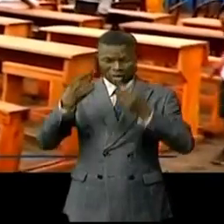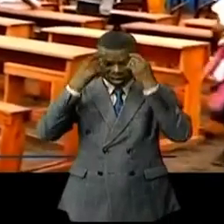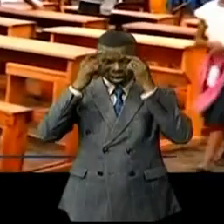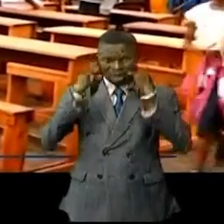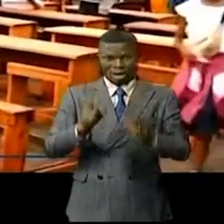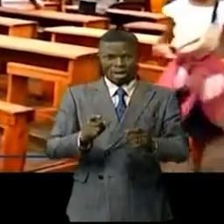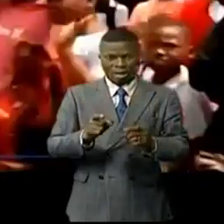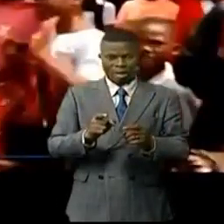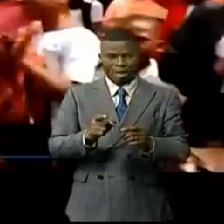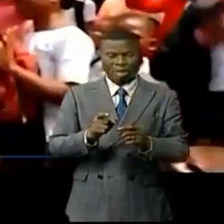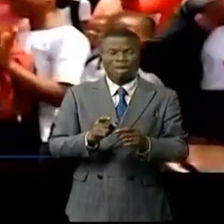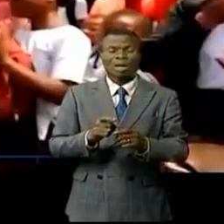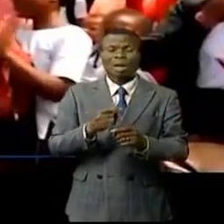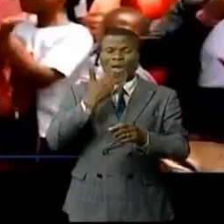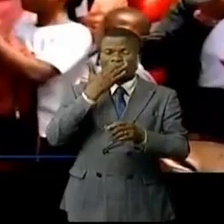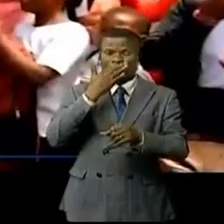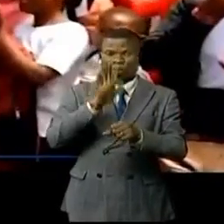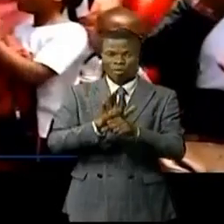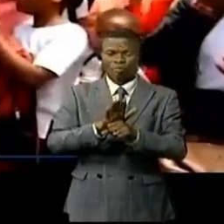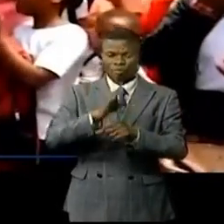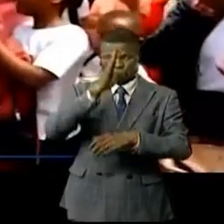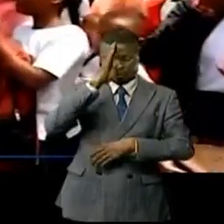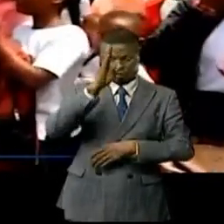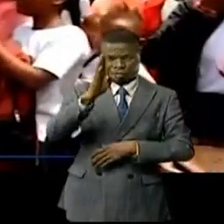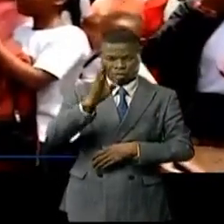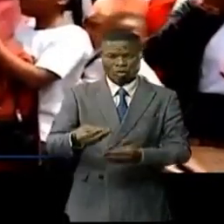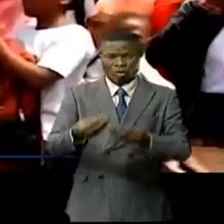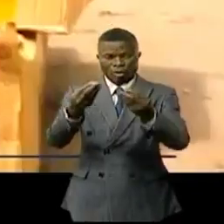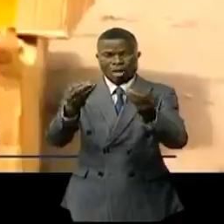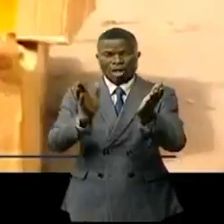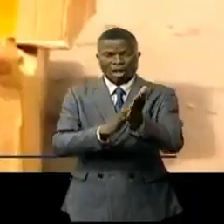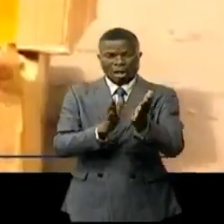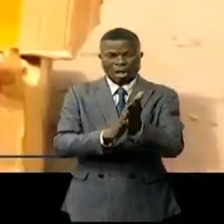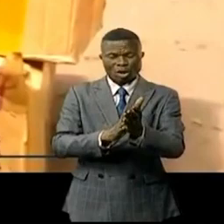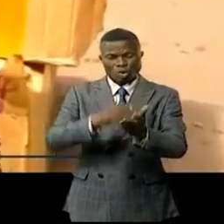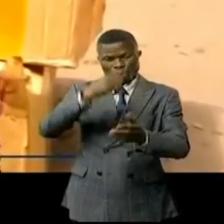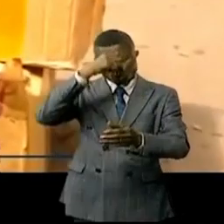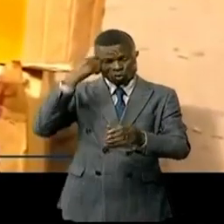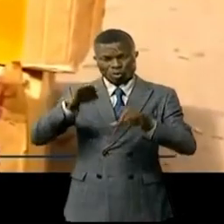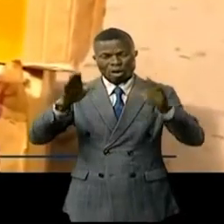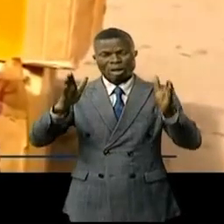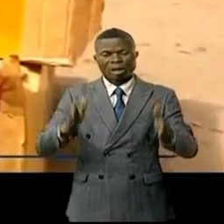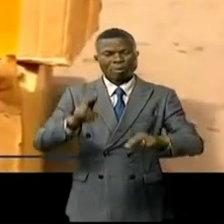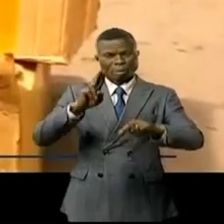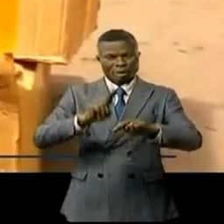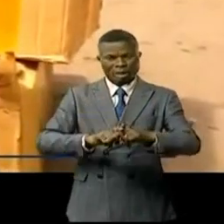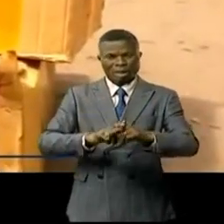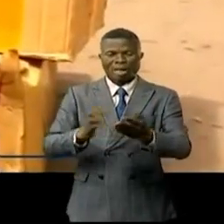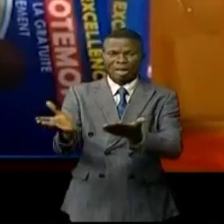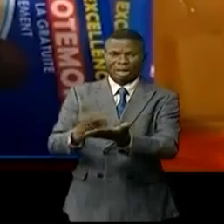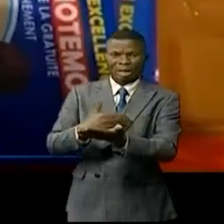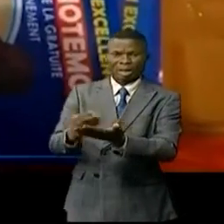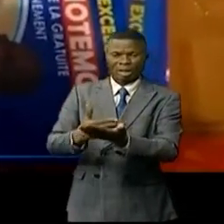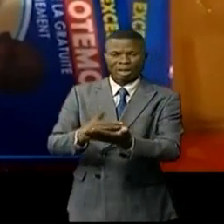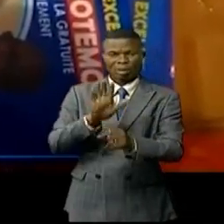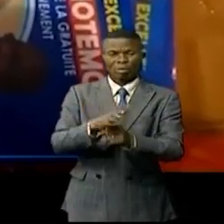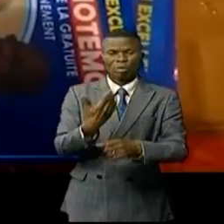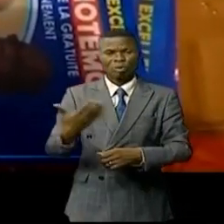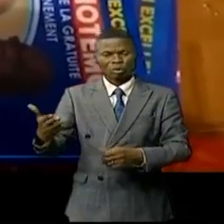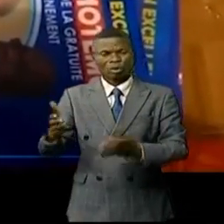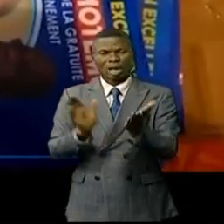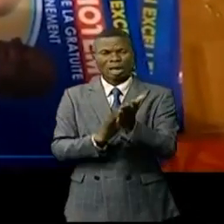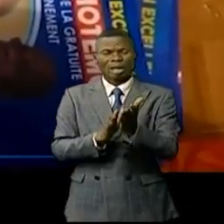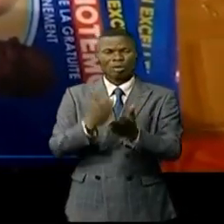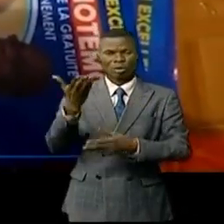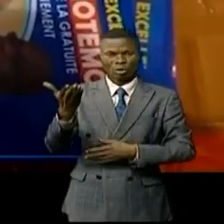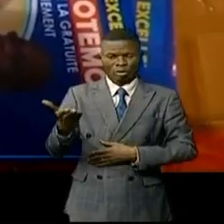à accomplir sa promesse de fournir à ses écoles les bons pupitres, les cahiers et autres objets